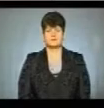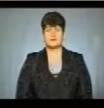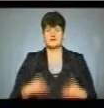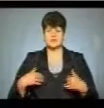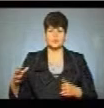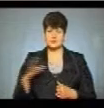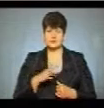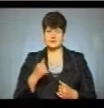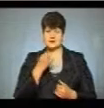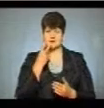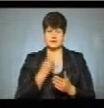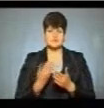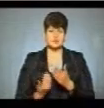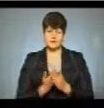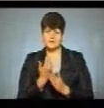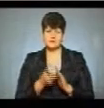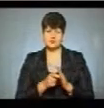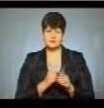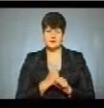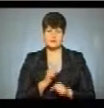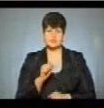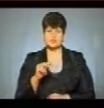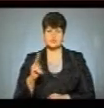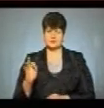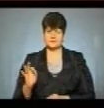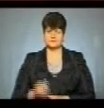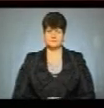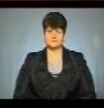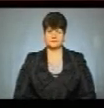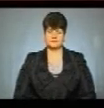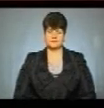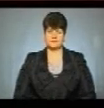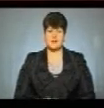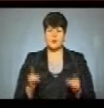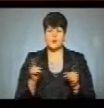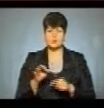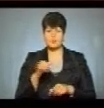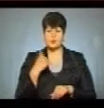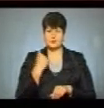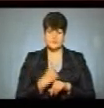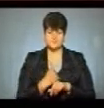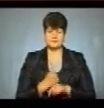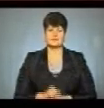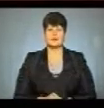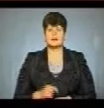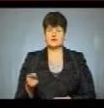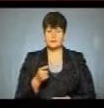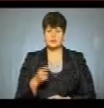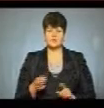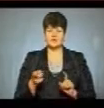Вітаю всіх, хто зараз з нами. Ви дивитесь новини. У студії працює Анастасія Чичко. Коротко про головне. Тернополяни долучилися